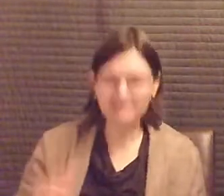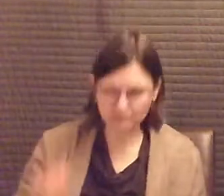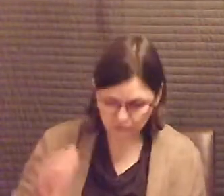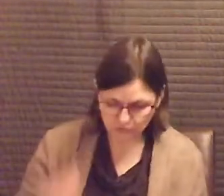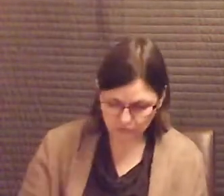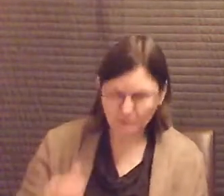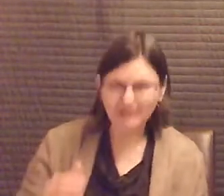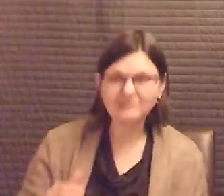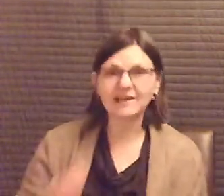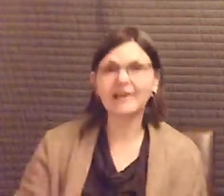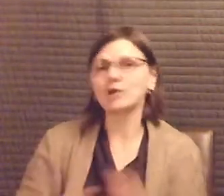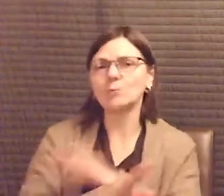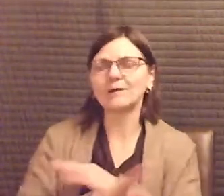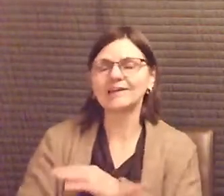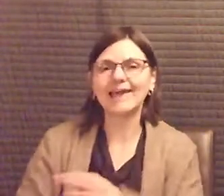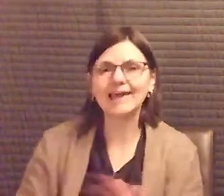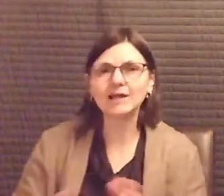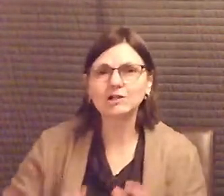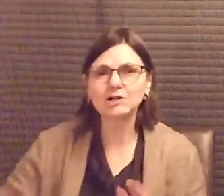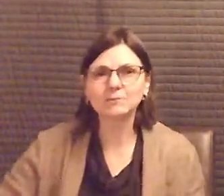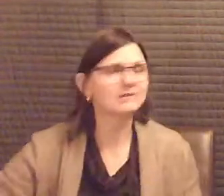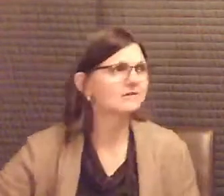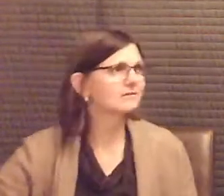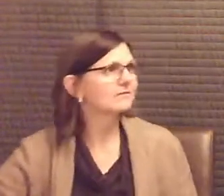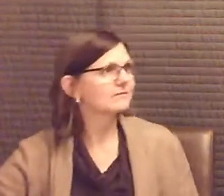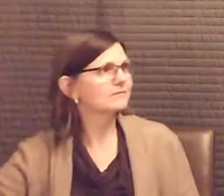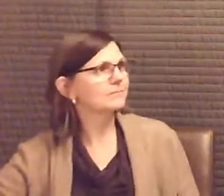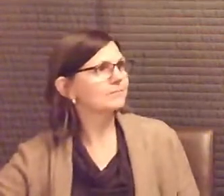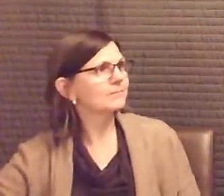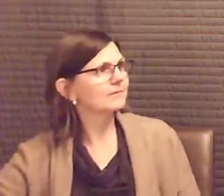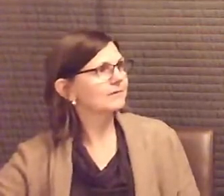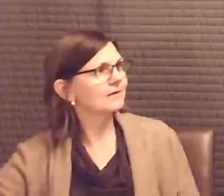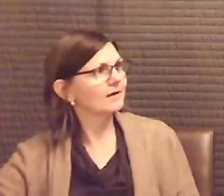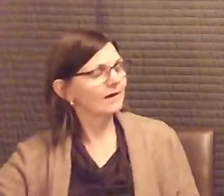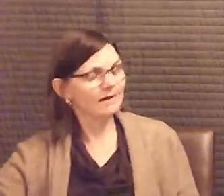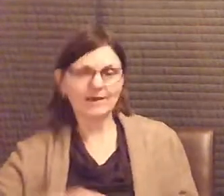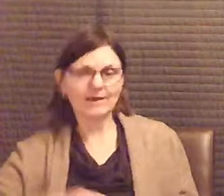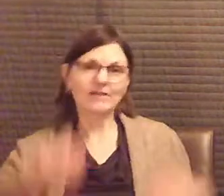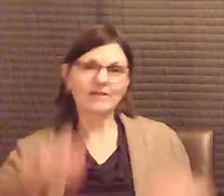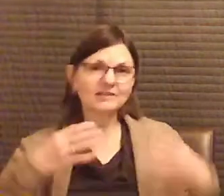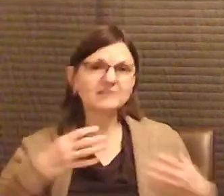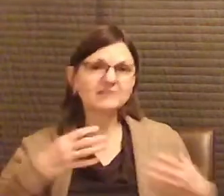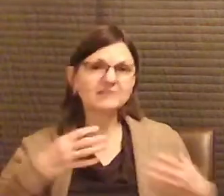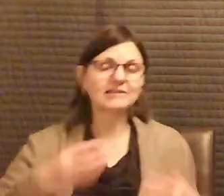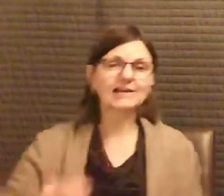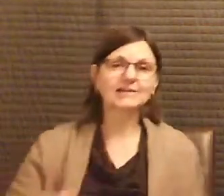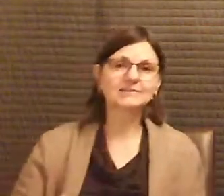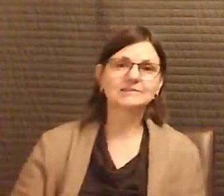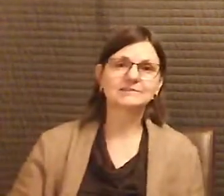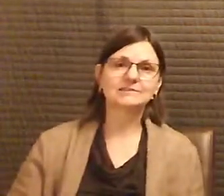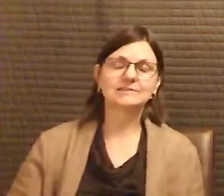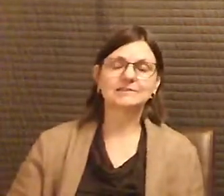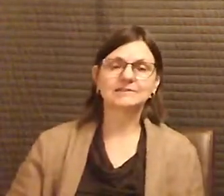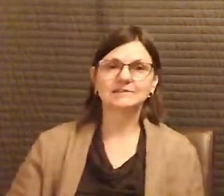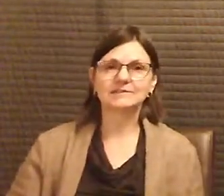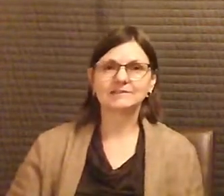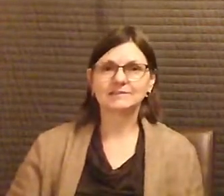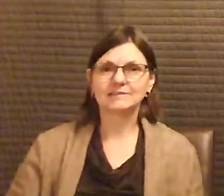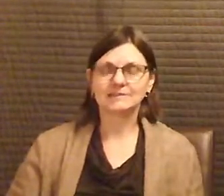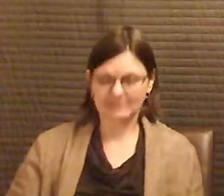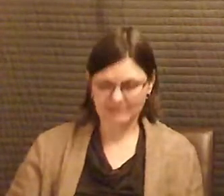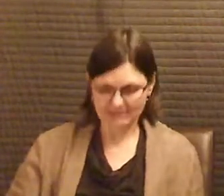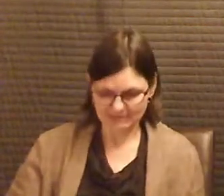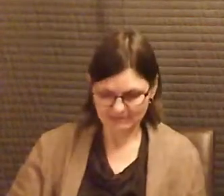niet te doen als zij op geen enkel gebied wie is christus de witte waas christenen vandaag don't you think